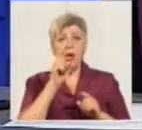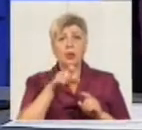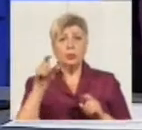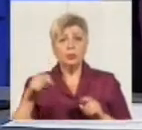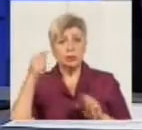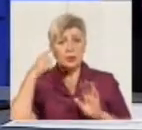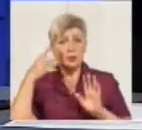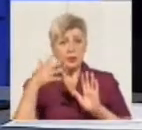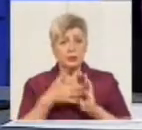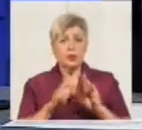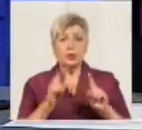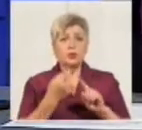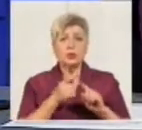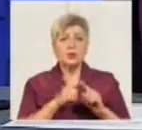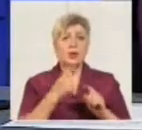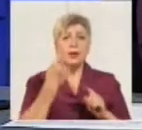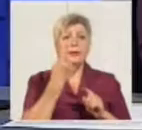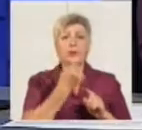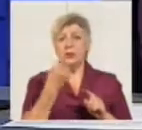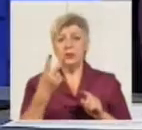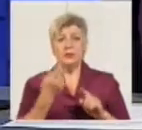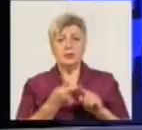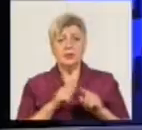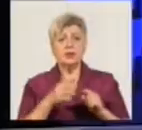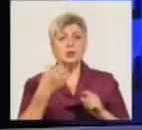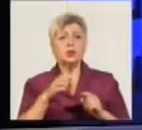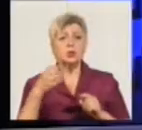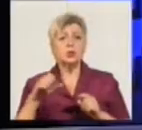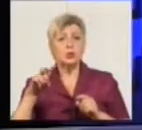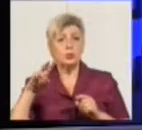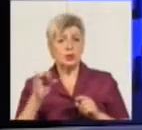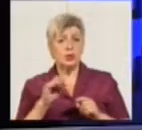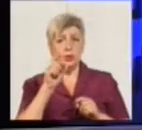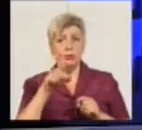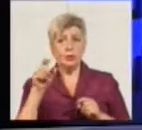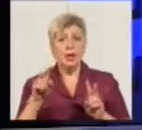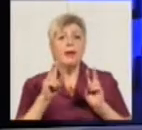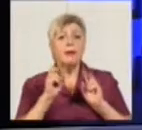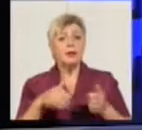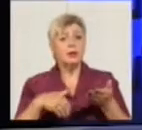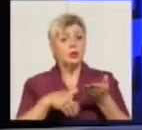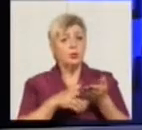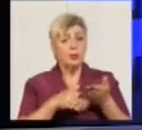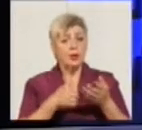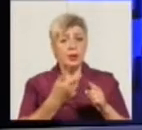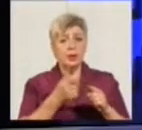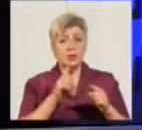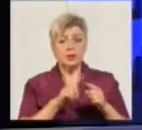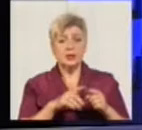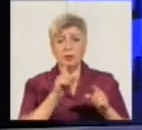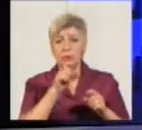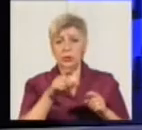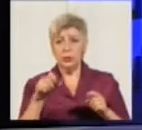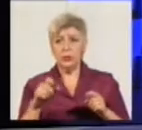поодинокі випадки, не один-два, а це сотні людей. Як допомагають цим родинам? які втратили рідну людину на